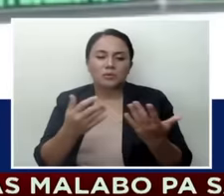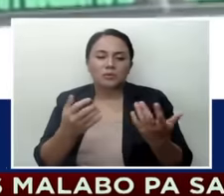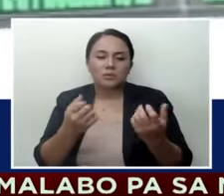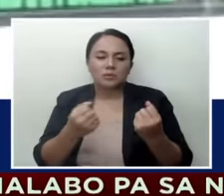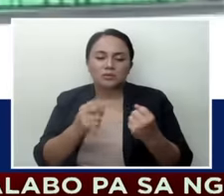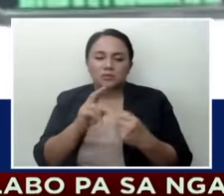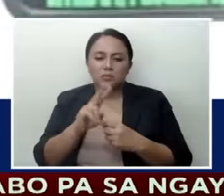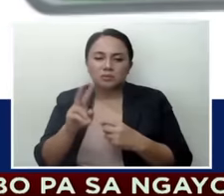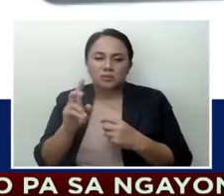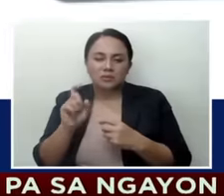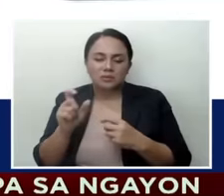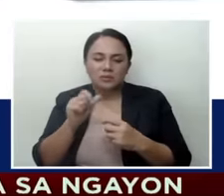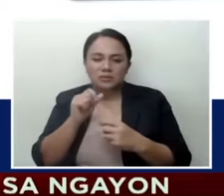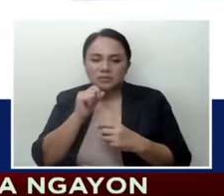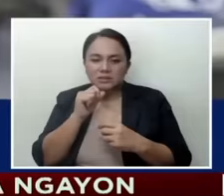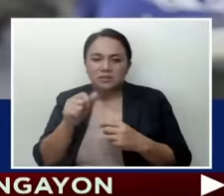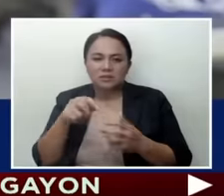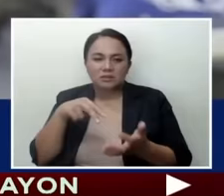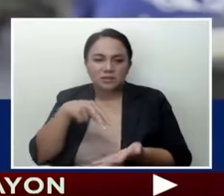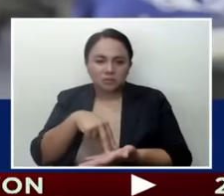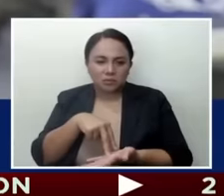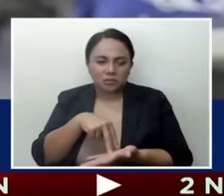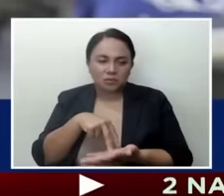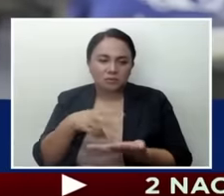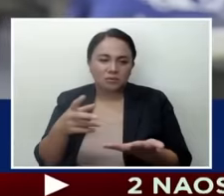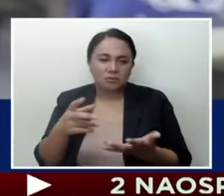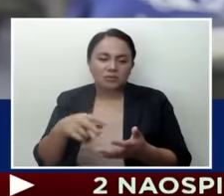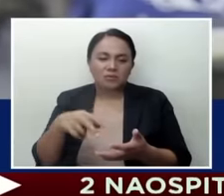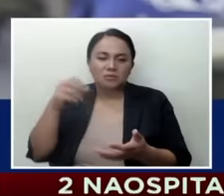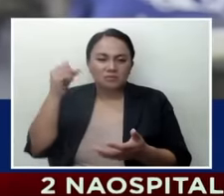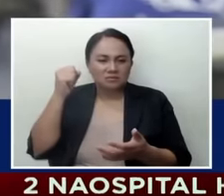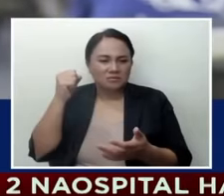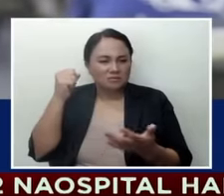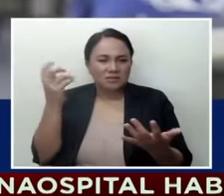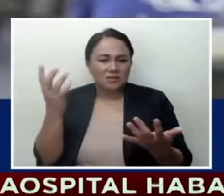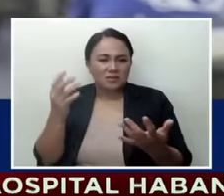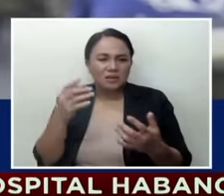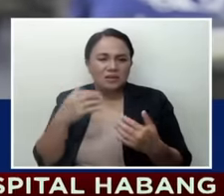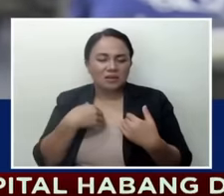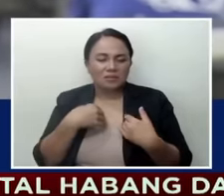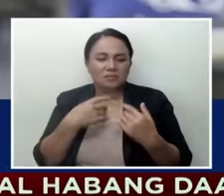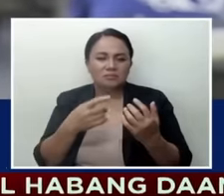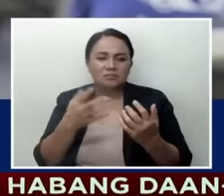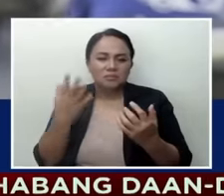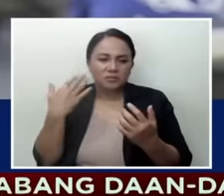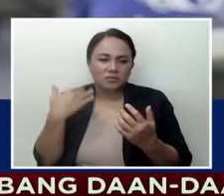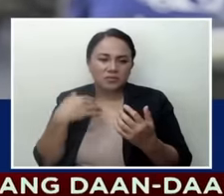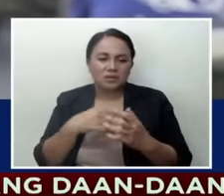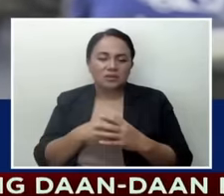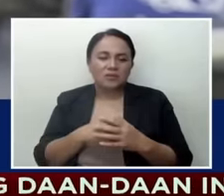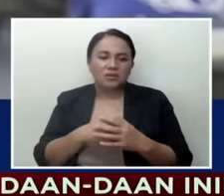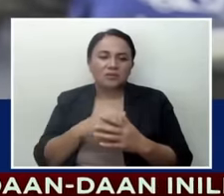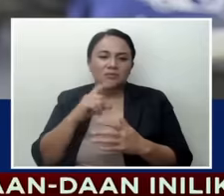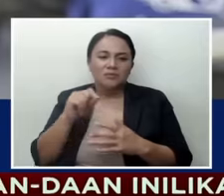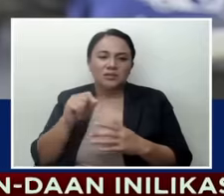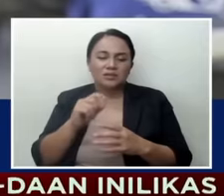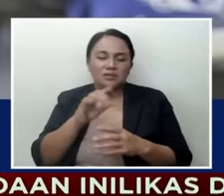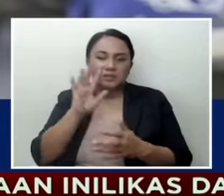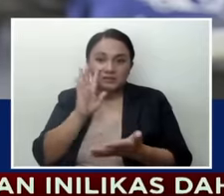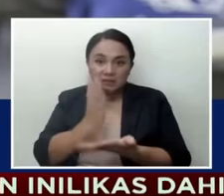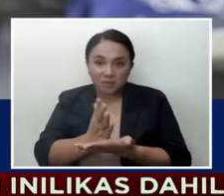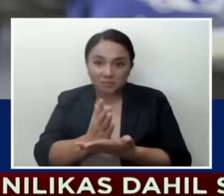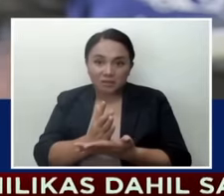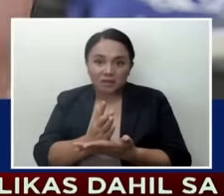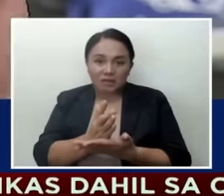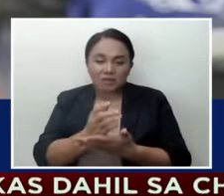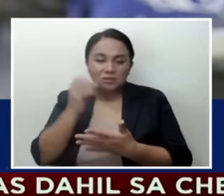Express imbis na may nakatayo. Kung nakatayo, mas meron pang araw yan noon na biglang preno yung sasakyan.